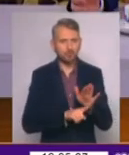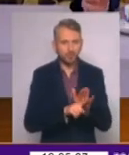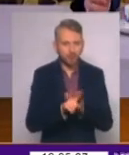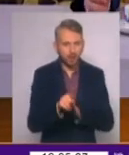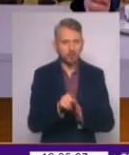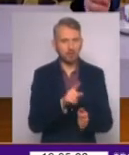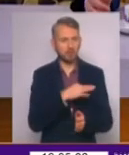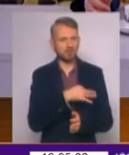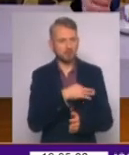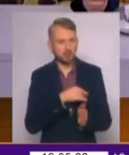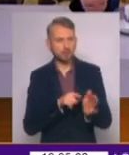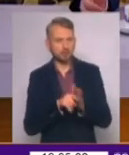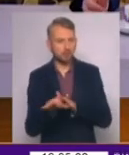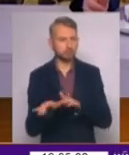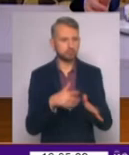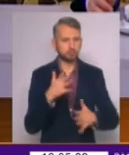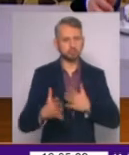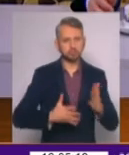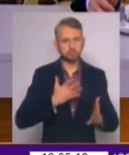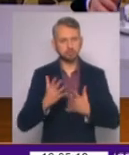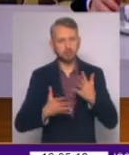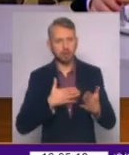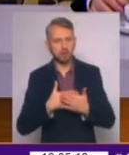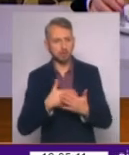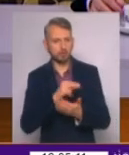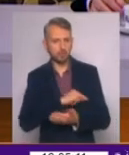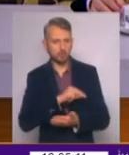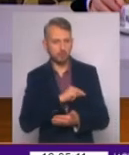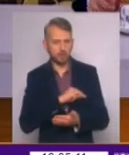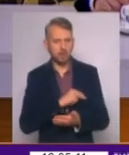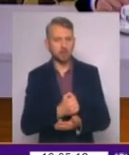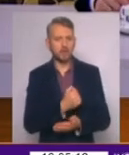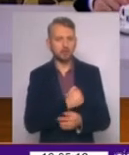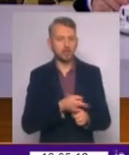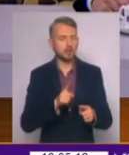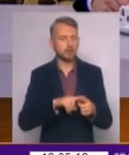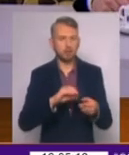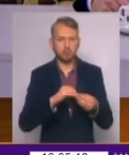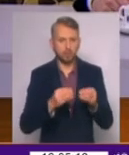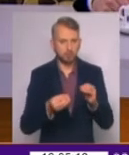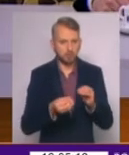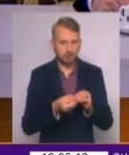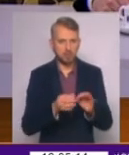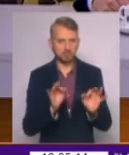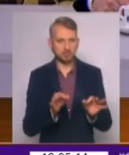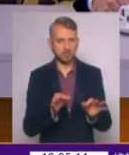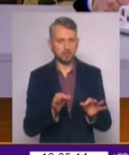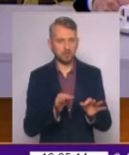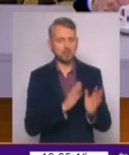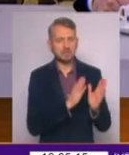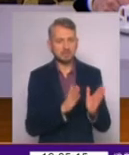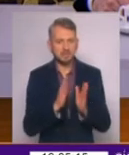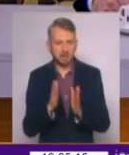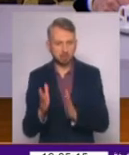слідчі якось більш активніше працювати, діяти. На жаль, це проблема, звичайно, системна для